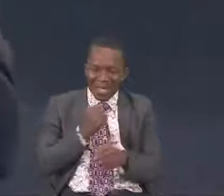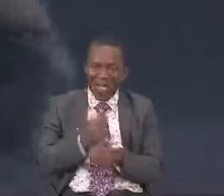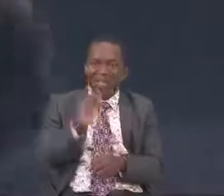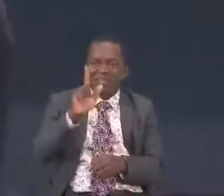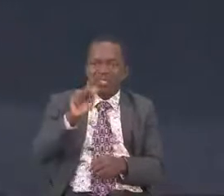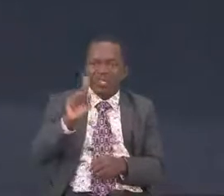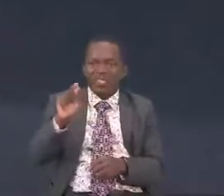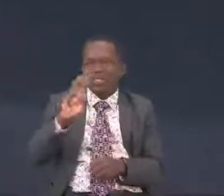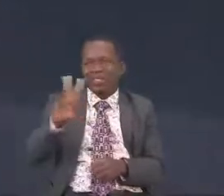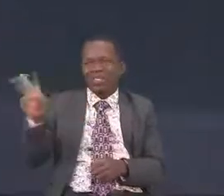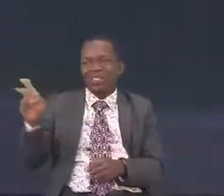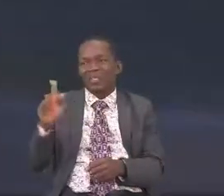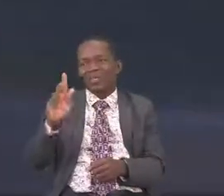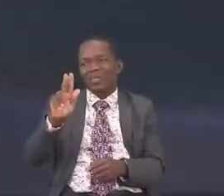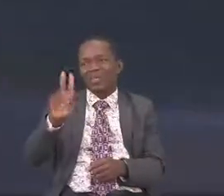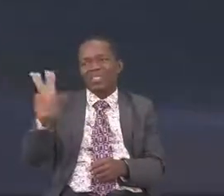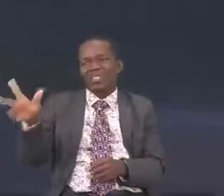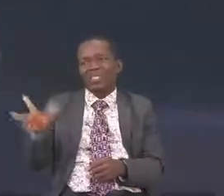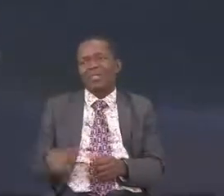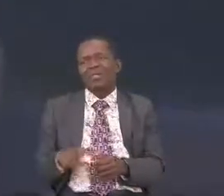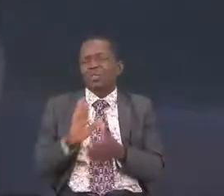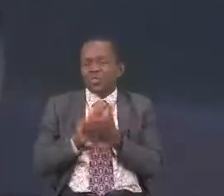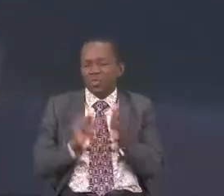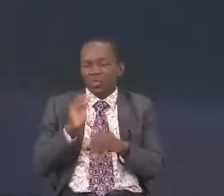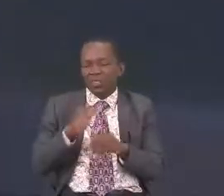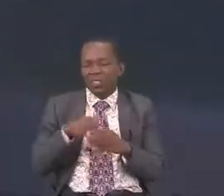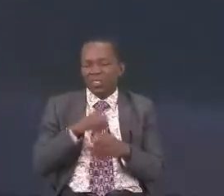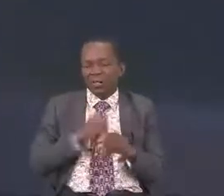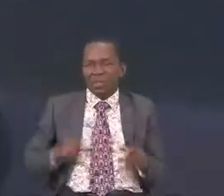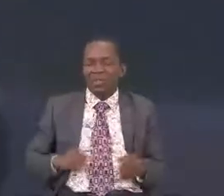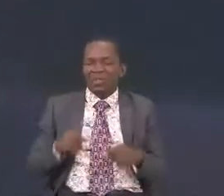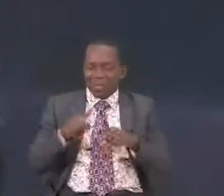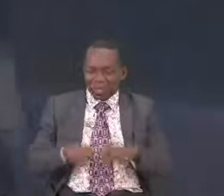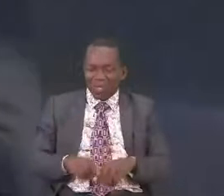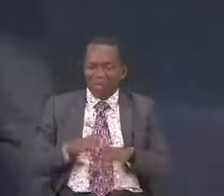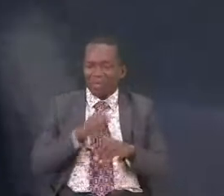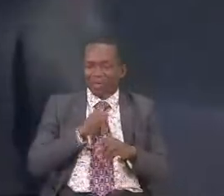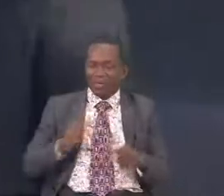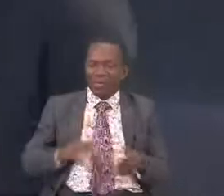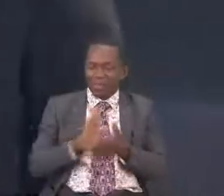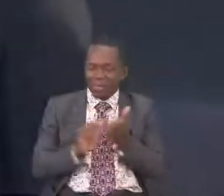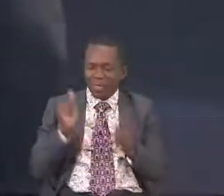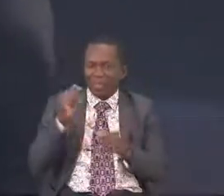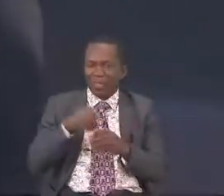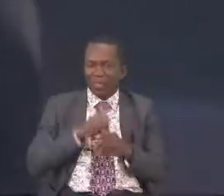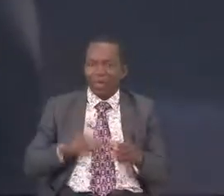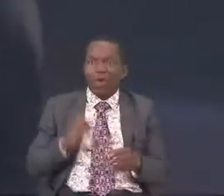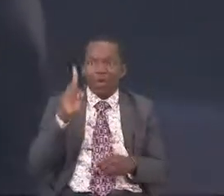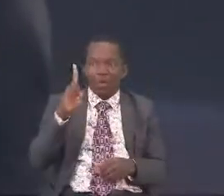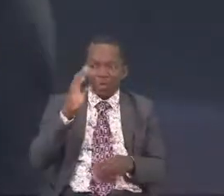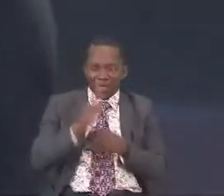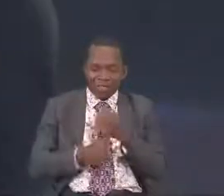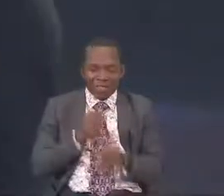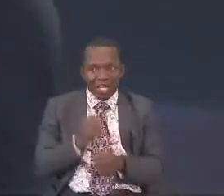2023, fais confiance à Dieu, appuie-toi sur Dieu, crois en Dieu. En un an, tu peux faire ce que tu n'as pas